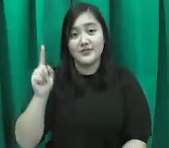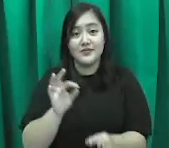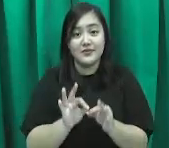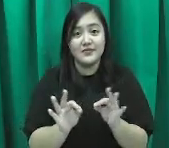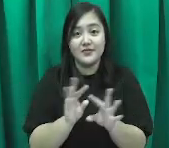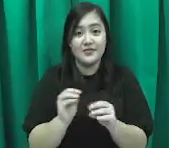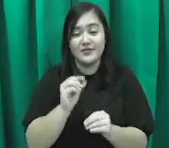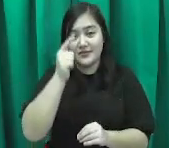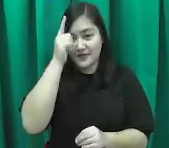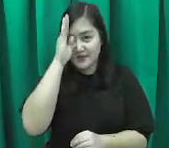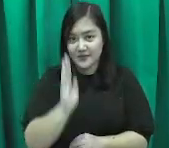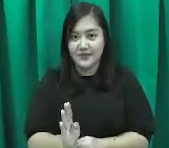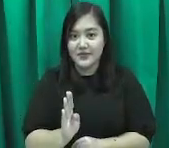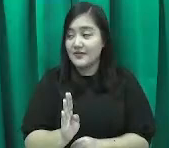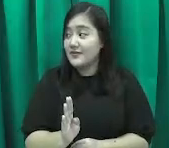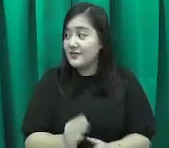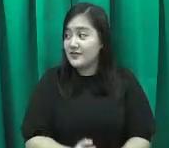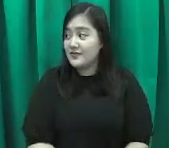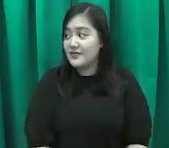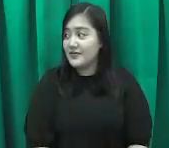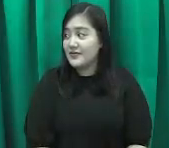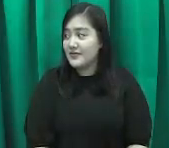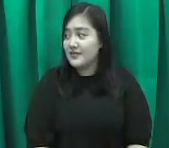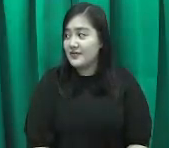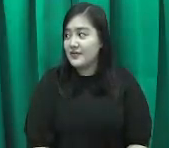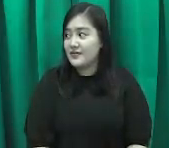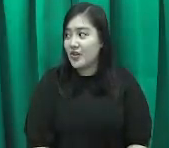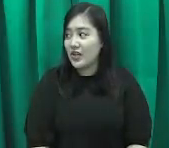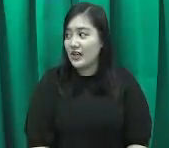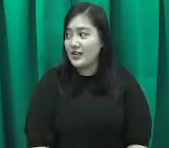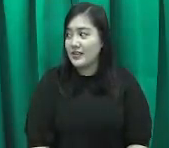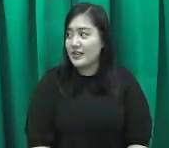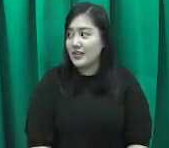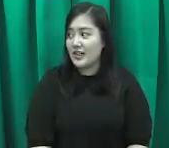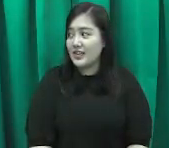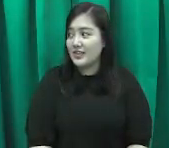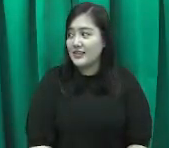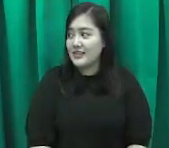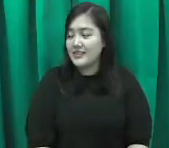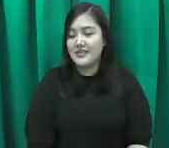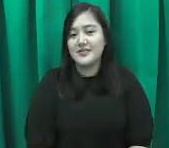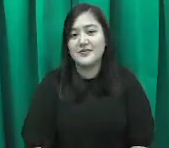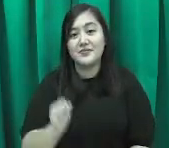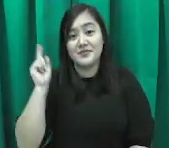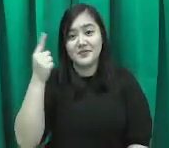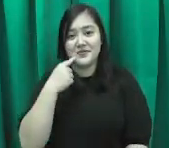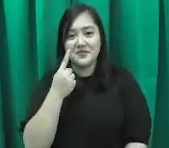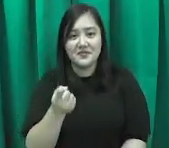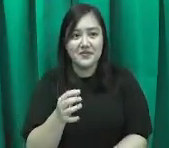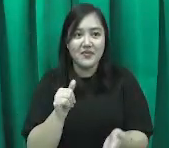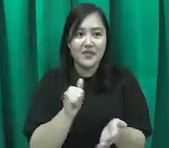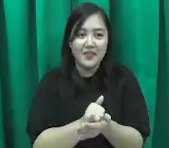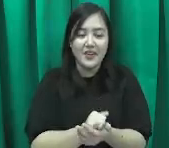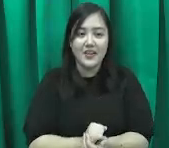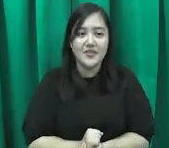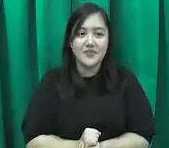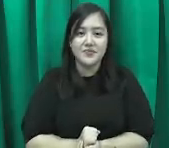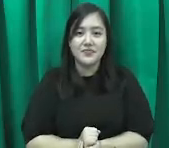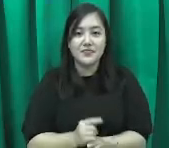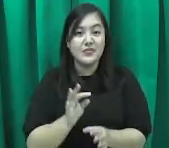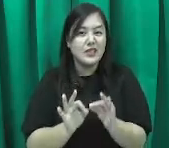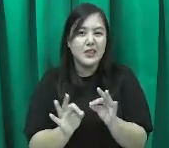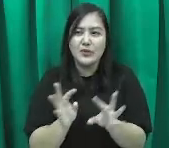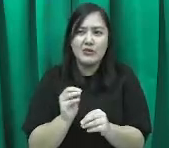kayang gawing maayos. Yan ang compass, actually. Yes. Yan ang mag-guide sa atin. Yeah. Kasi kahit naman sabihin mo may direksyon tayo, pero kung wala